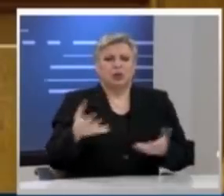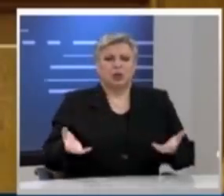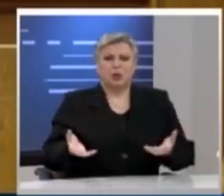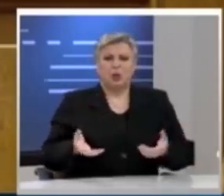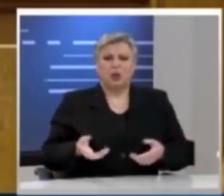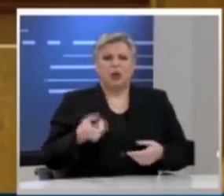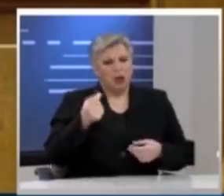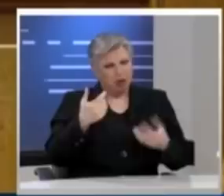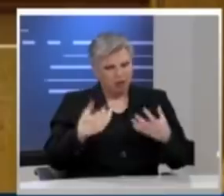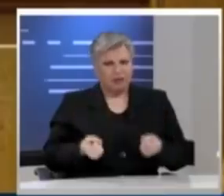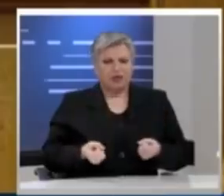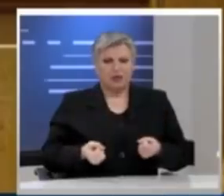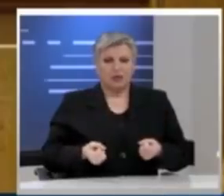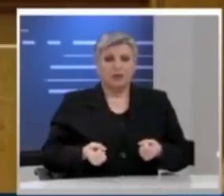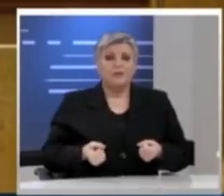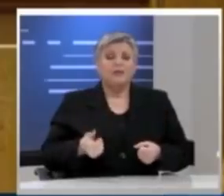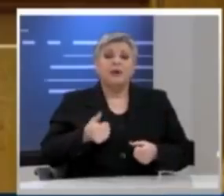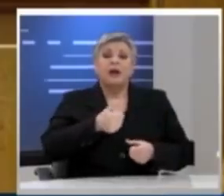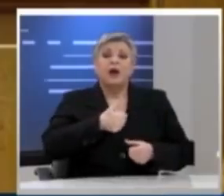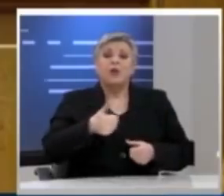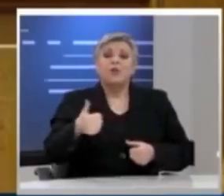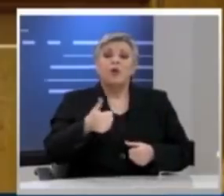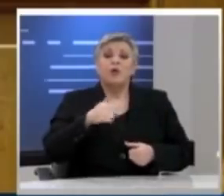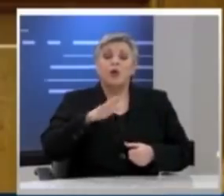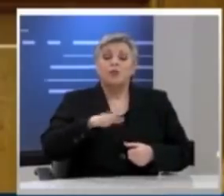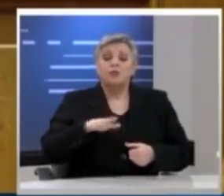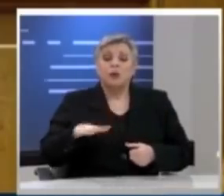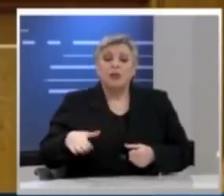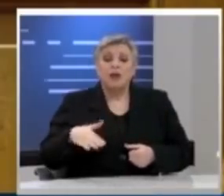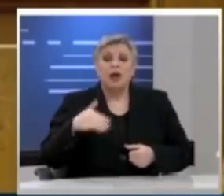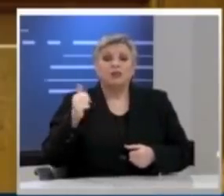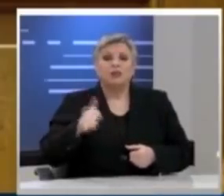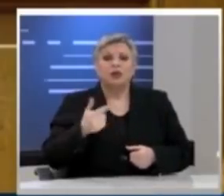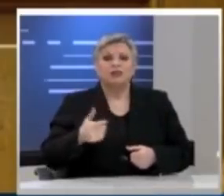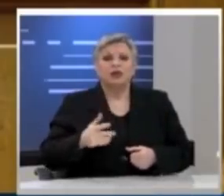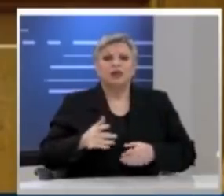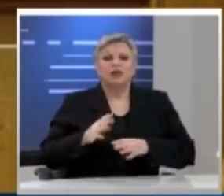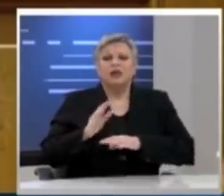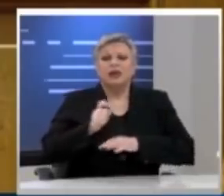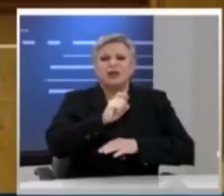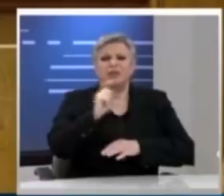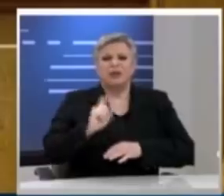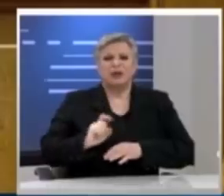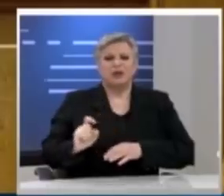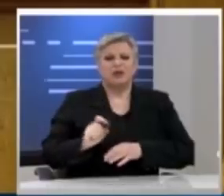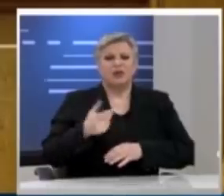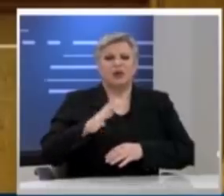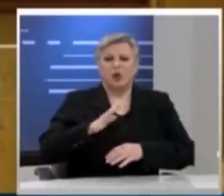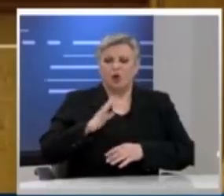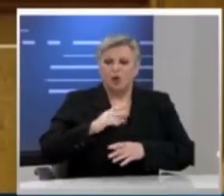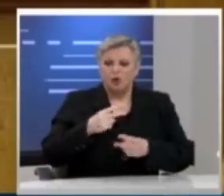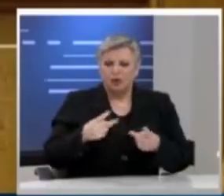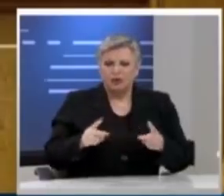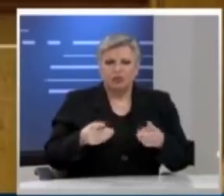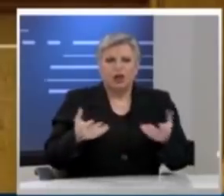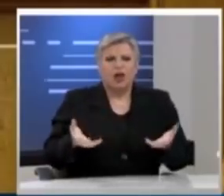εξωτερικού μόνο κυρίως τα παιδιά των λαϊκών οικογενειών μπορούν να βοηθηθούν με αυτά τα μέτρα